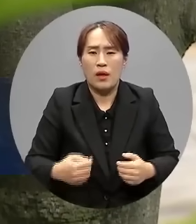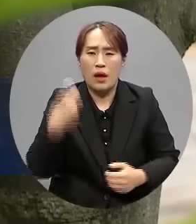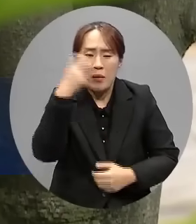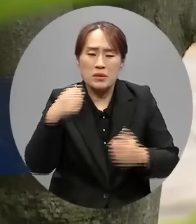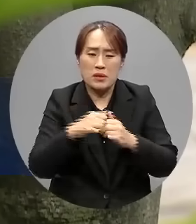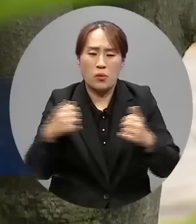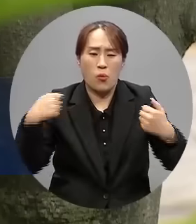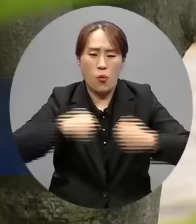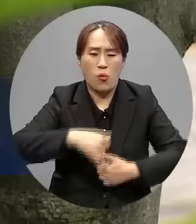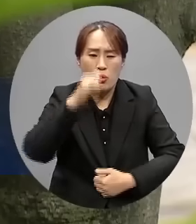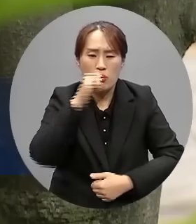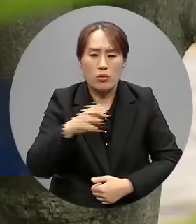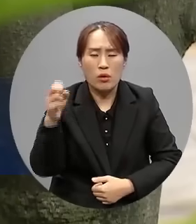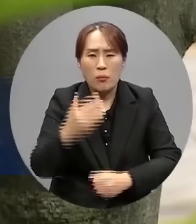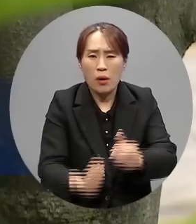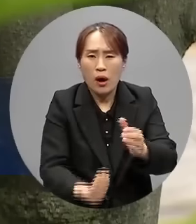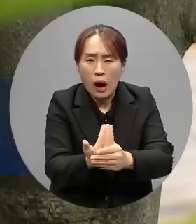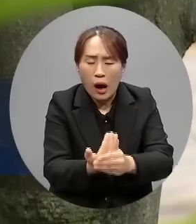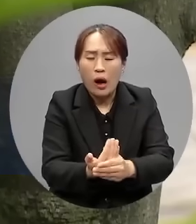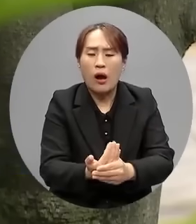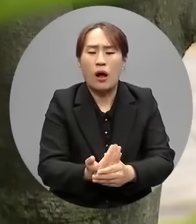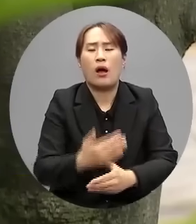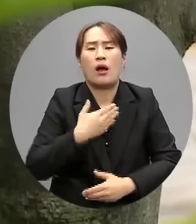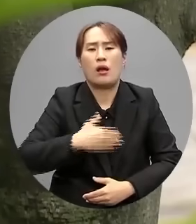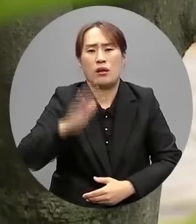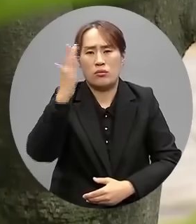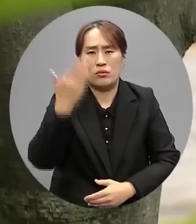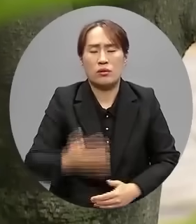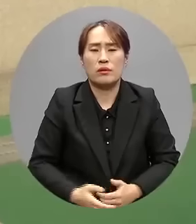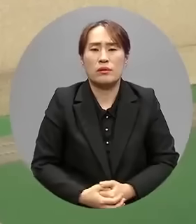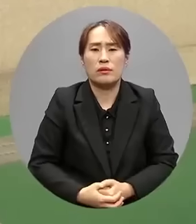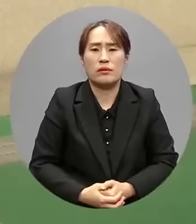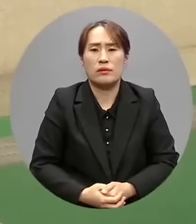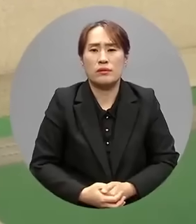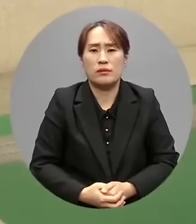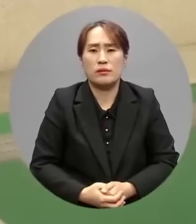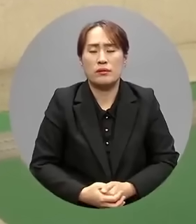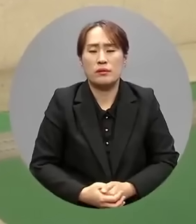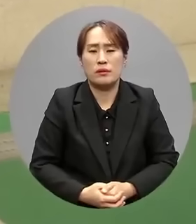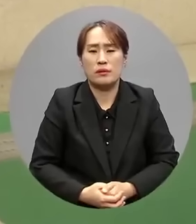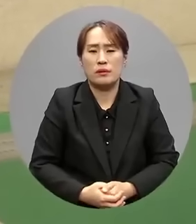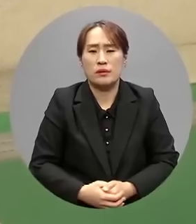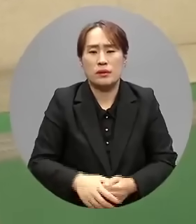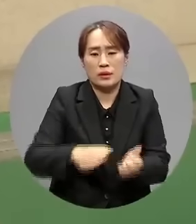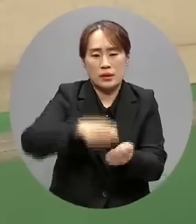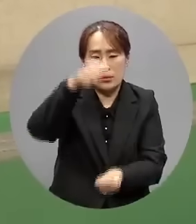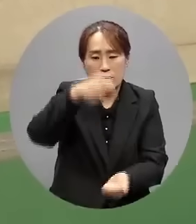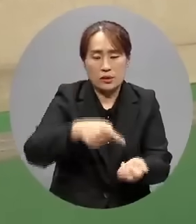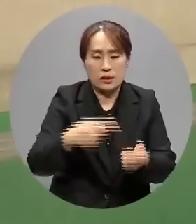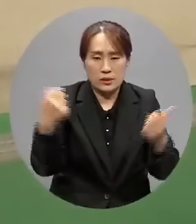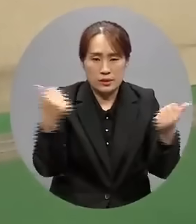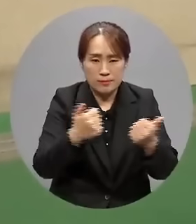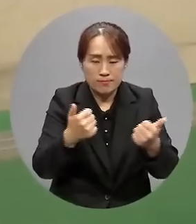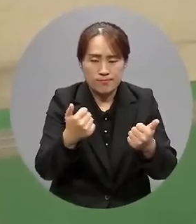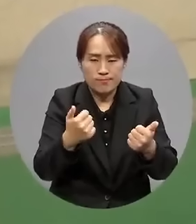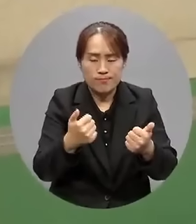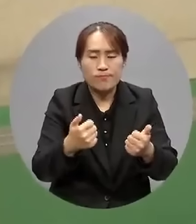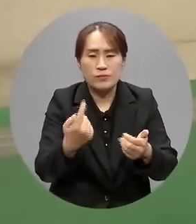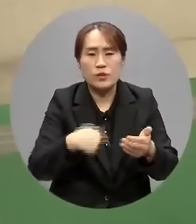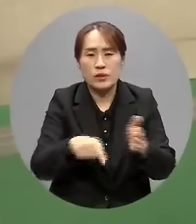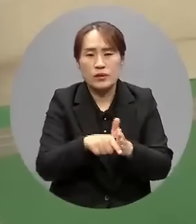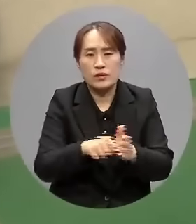그러니까 뭔 사건 터진 거 영장 실질 심사를 위해 법원에 출석한이